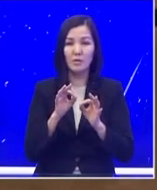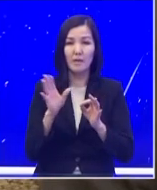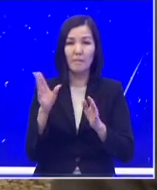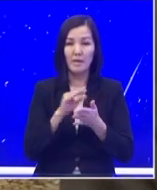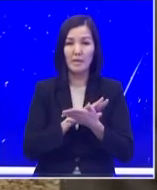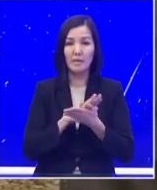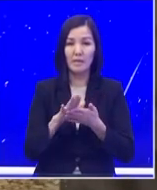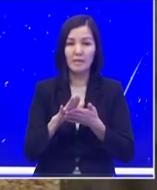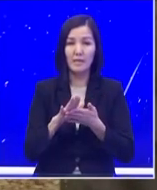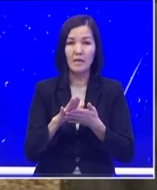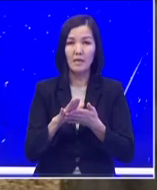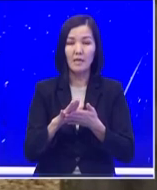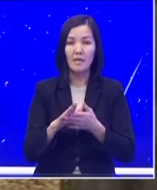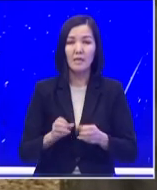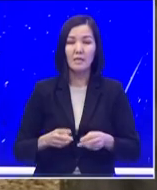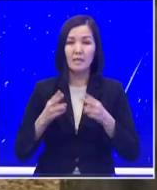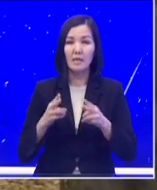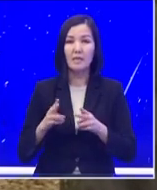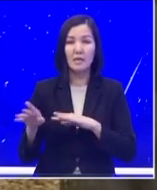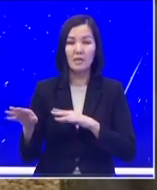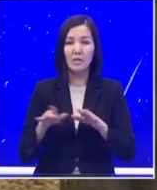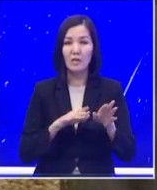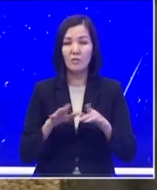таза. Сақтық шарасы үшін